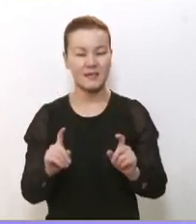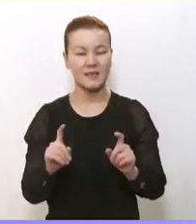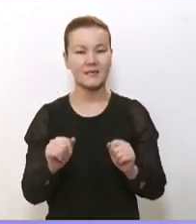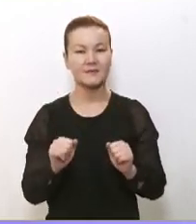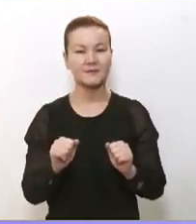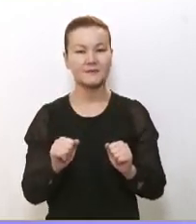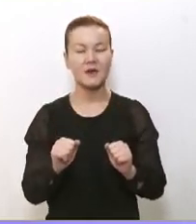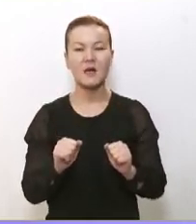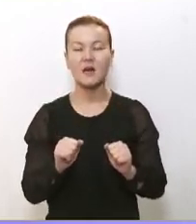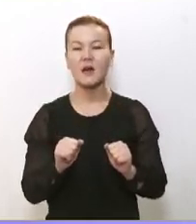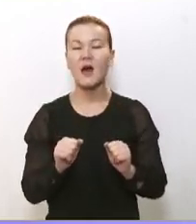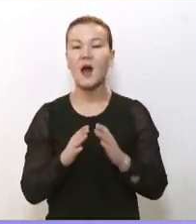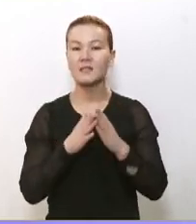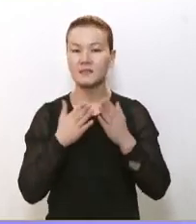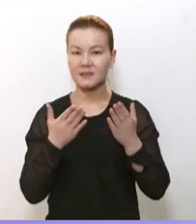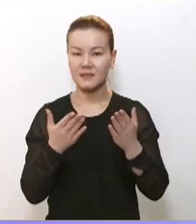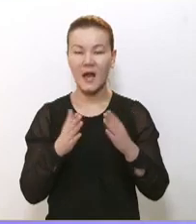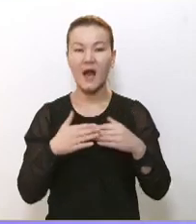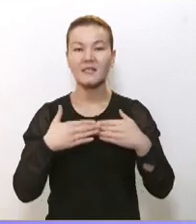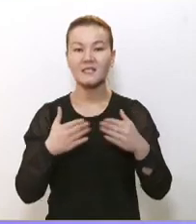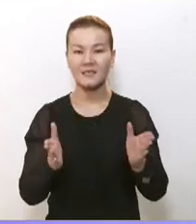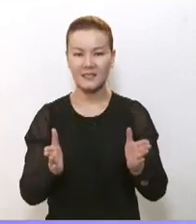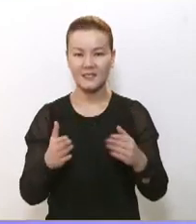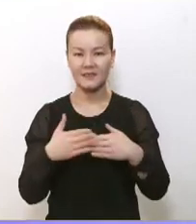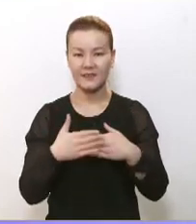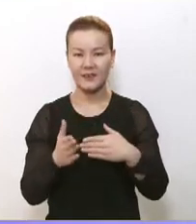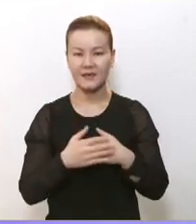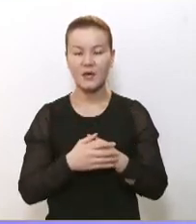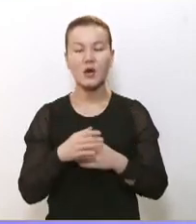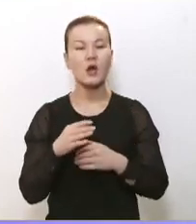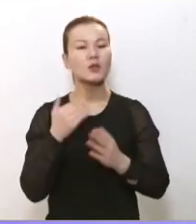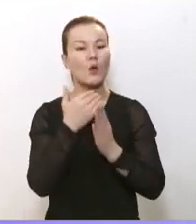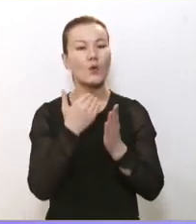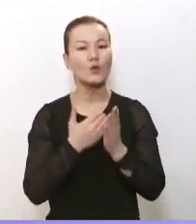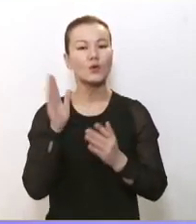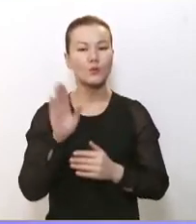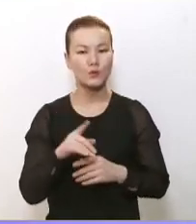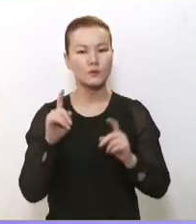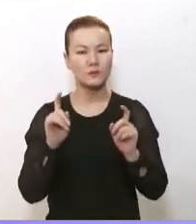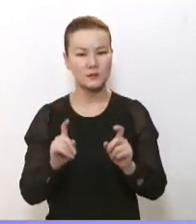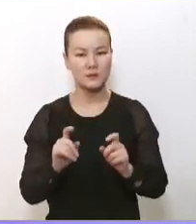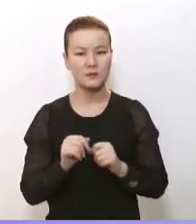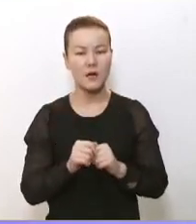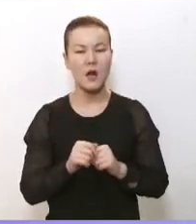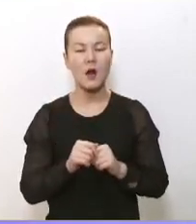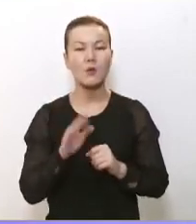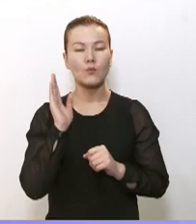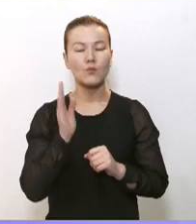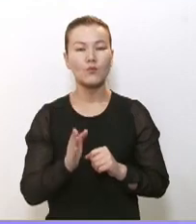в тишине открыли двери. На уроке пусть сидит, будет шумно,